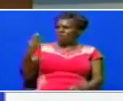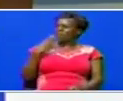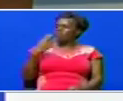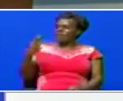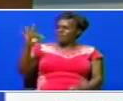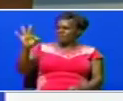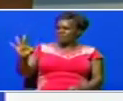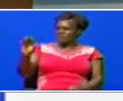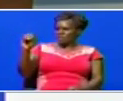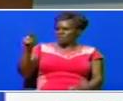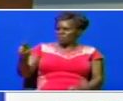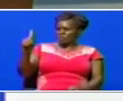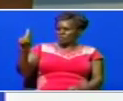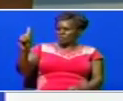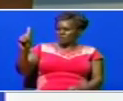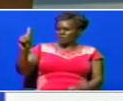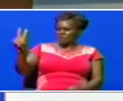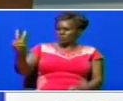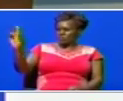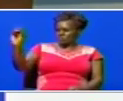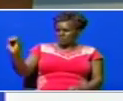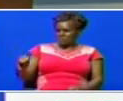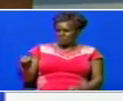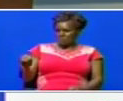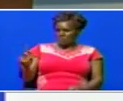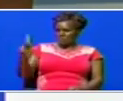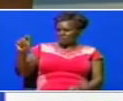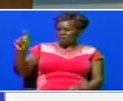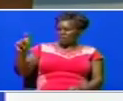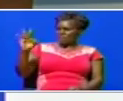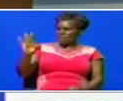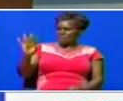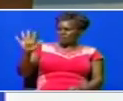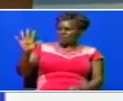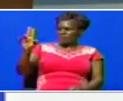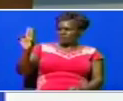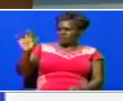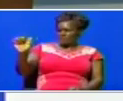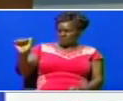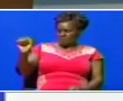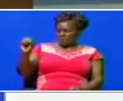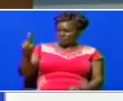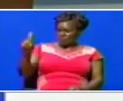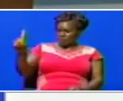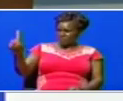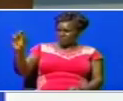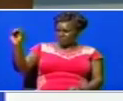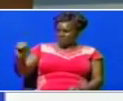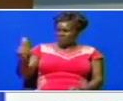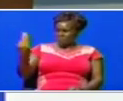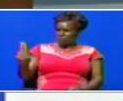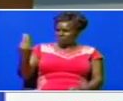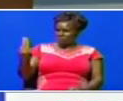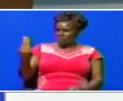403, 0.12%. Japheth Kaluyu, 355, 0.11%. Uhuru